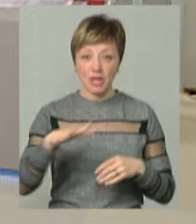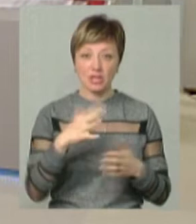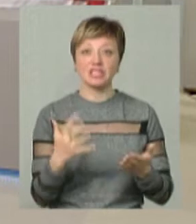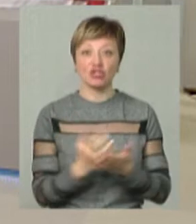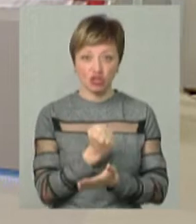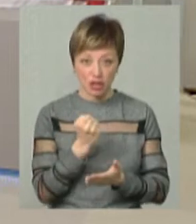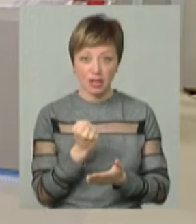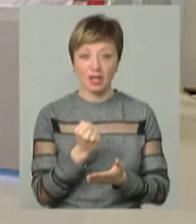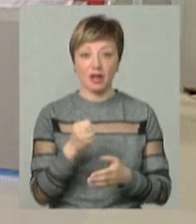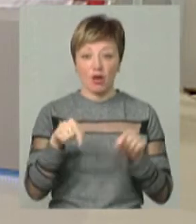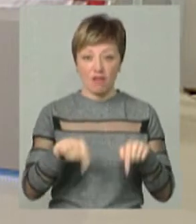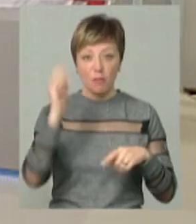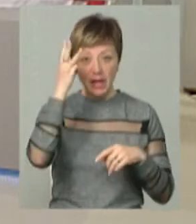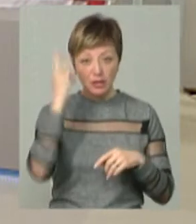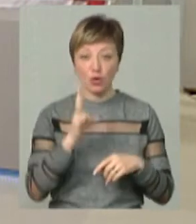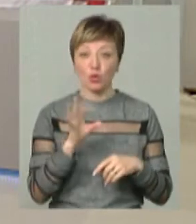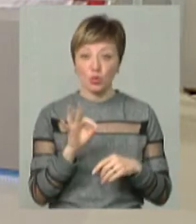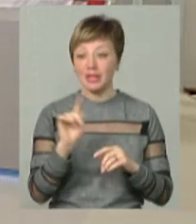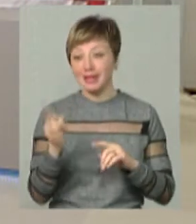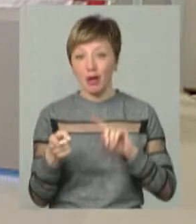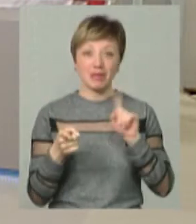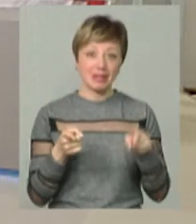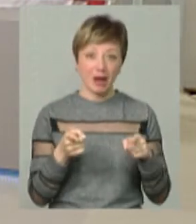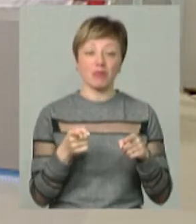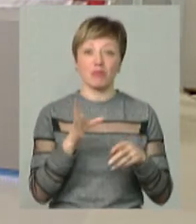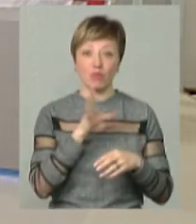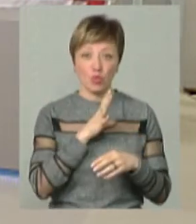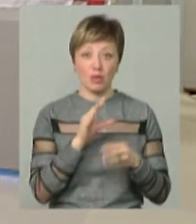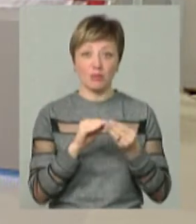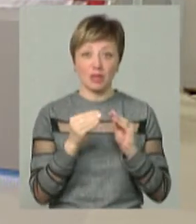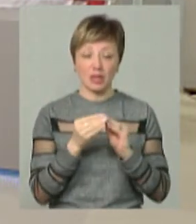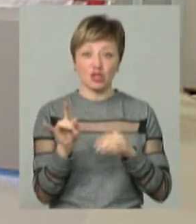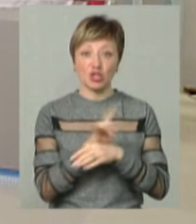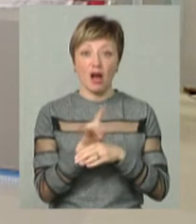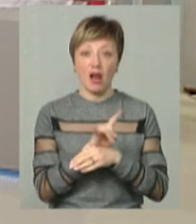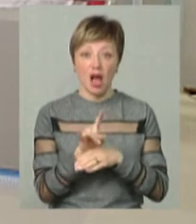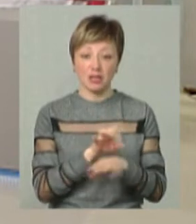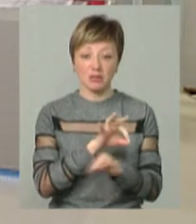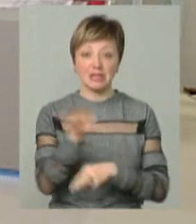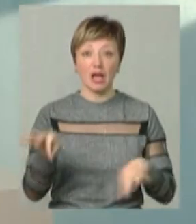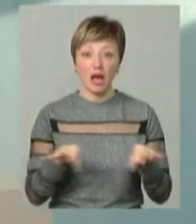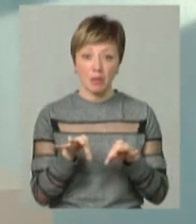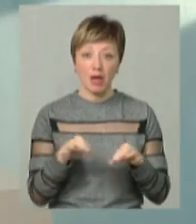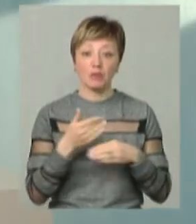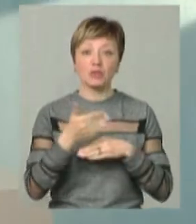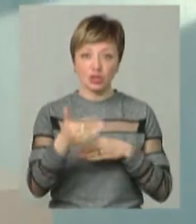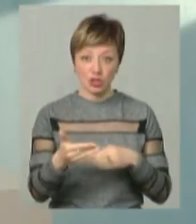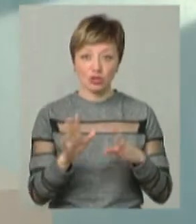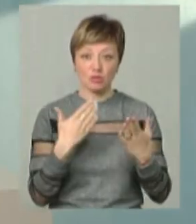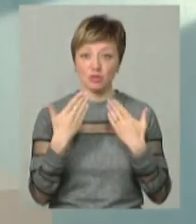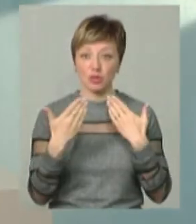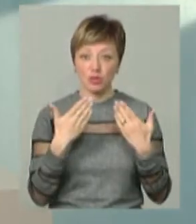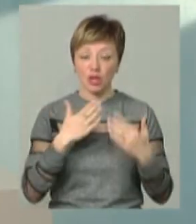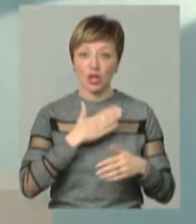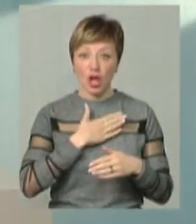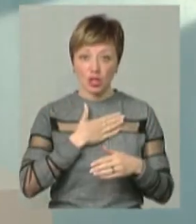знайшли вони, зрештою, в Хмельницькому. Але і там вони стикалися з такими шахрайськими схемами. Про це ми пізніше вже поспілкуємося